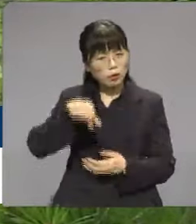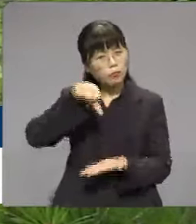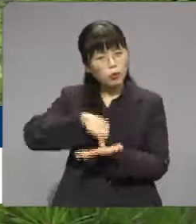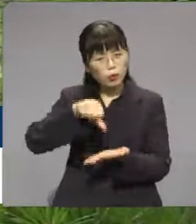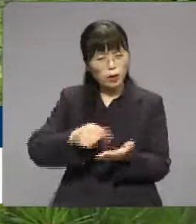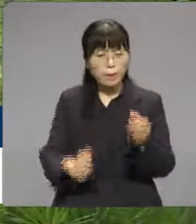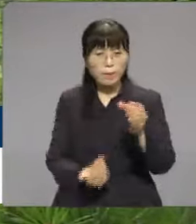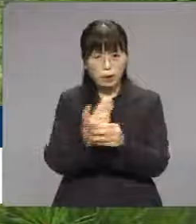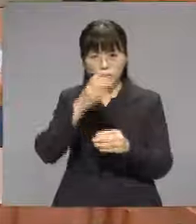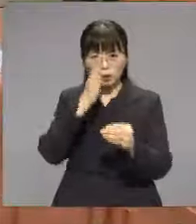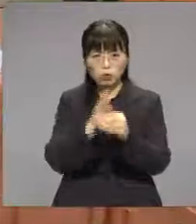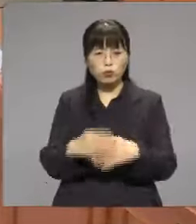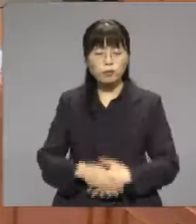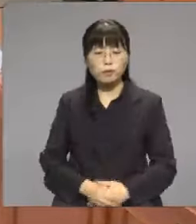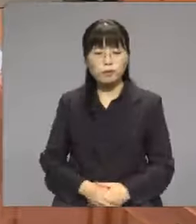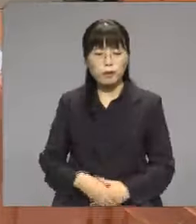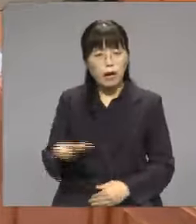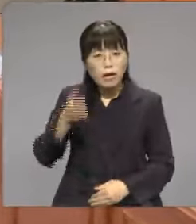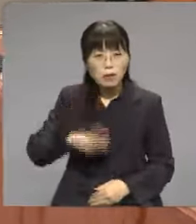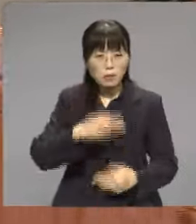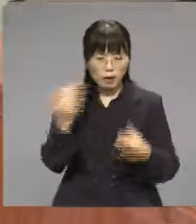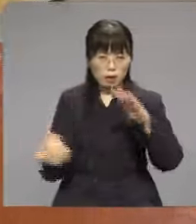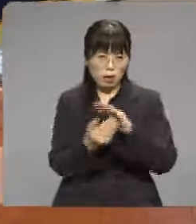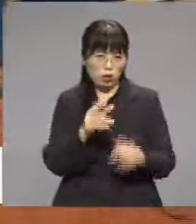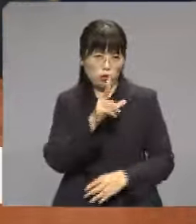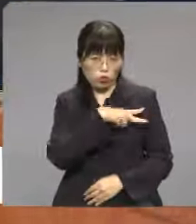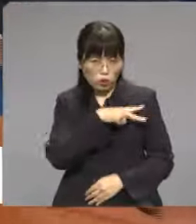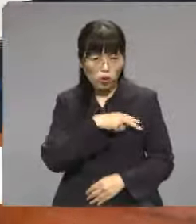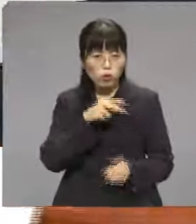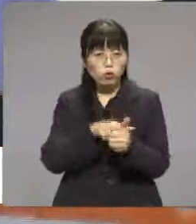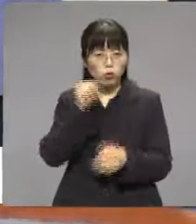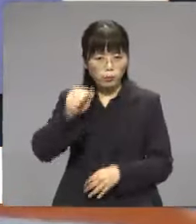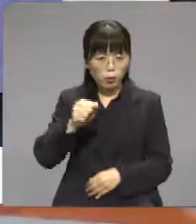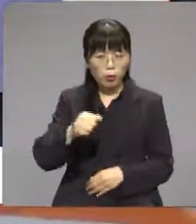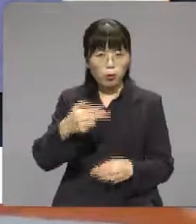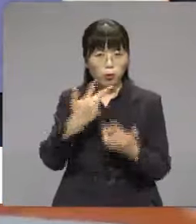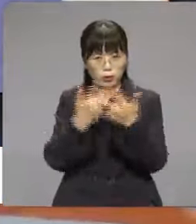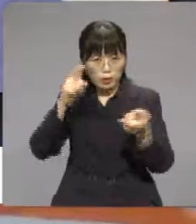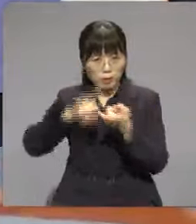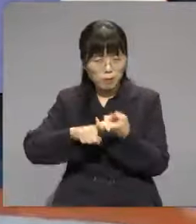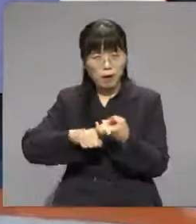모순이 좀 발생하고. 하지만 최고위원 후보들은 친명 선명성 경쟁에